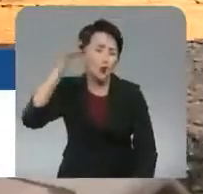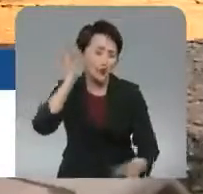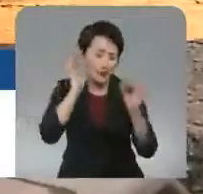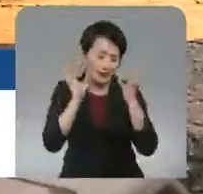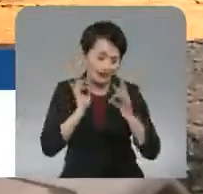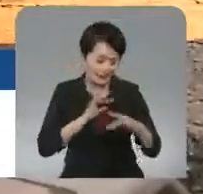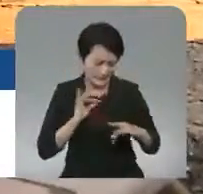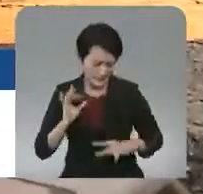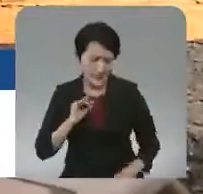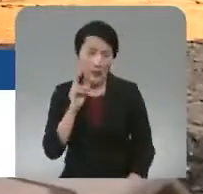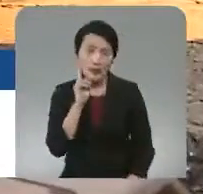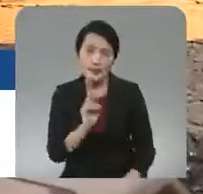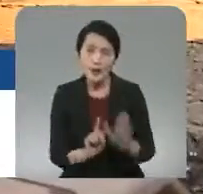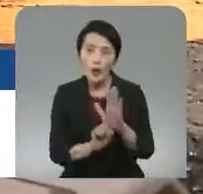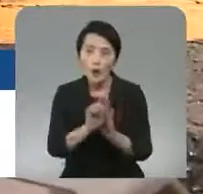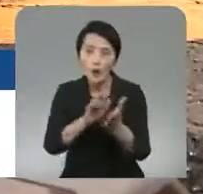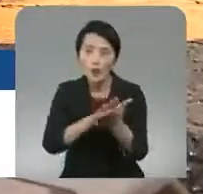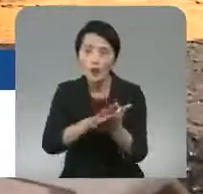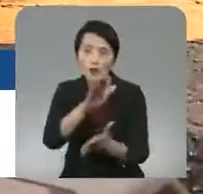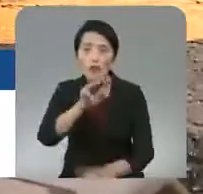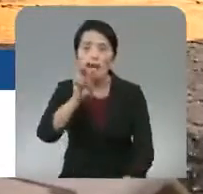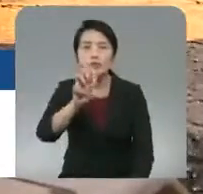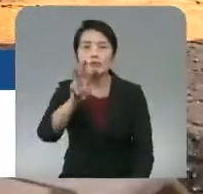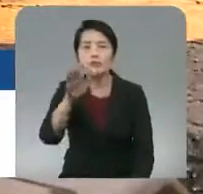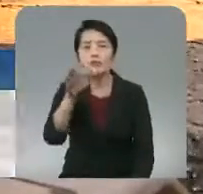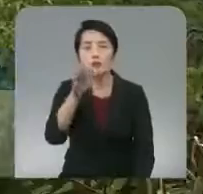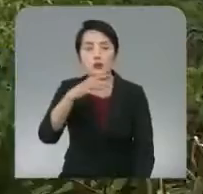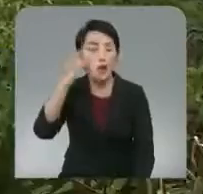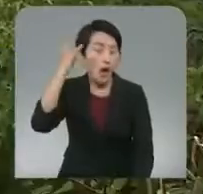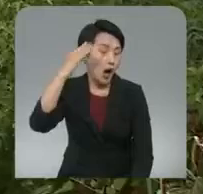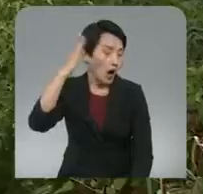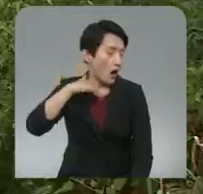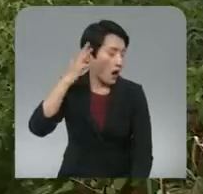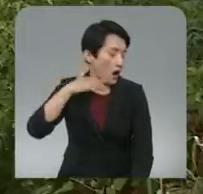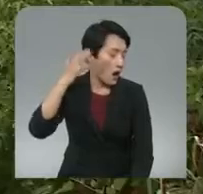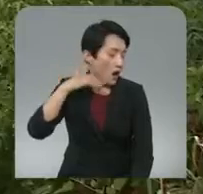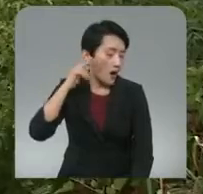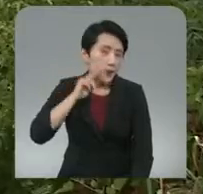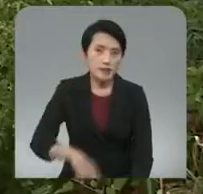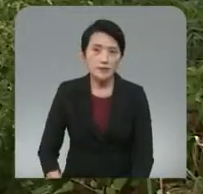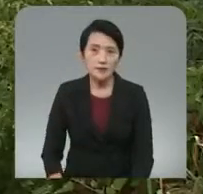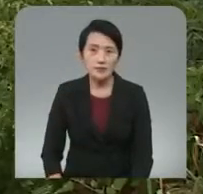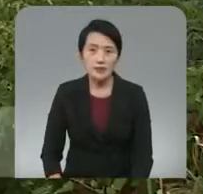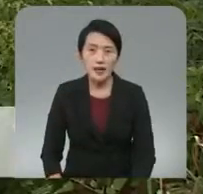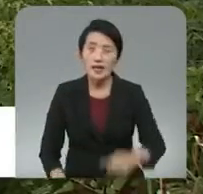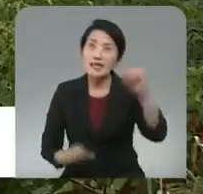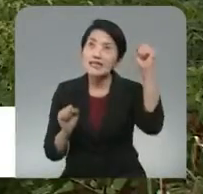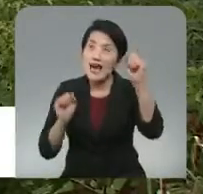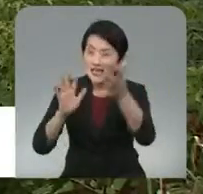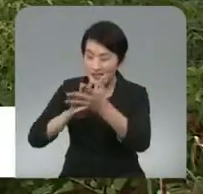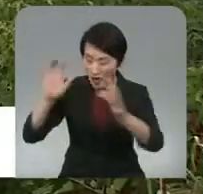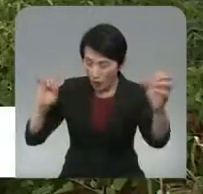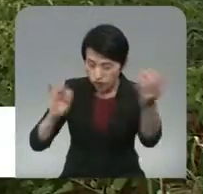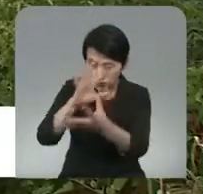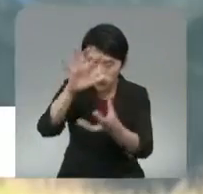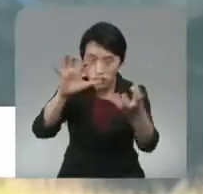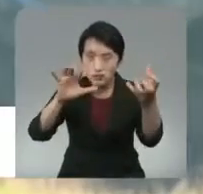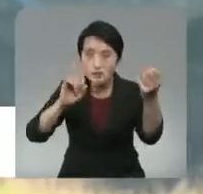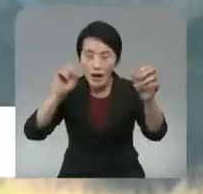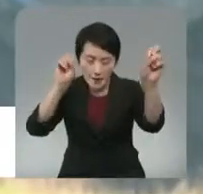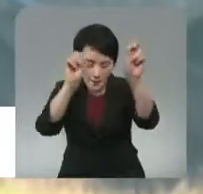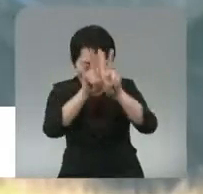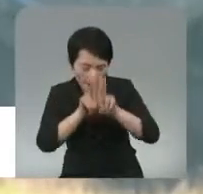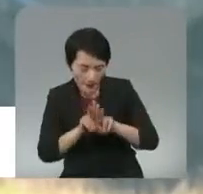été placées en alerte. Une masse chaude et humide continue à s'installer. Aujourd'hui, ses habitants ont passé la journée sous une chaleur